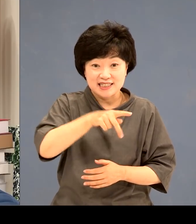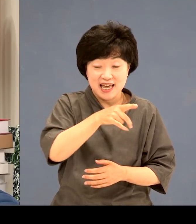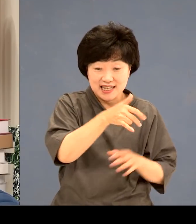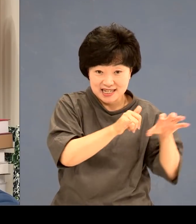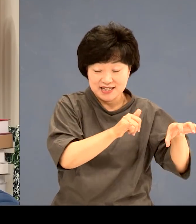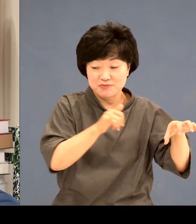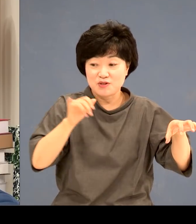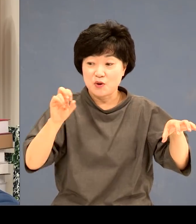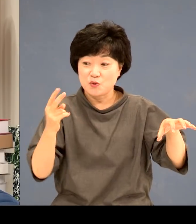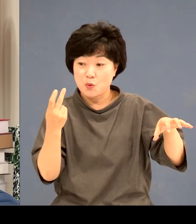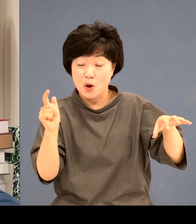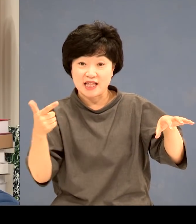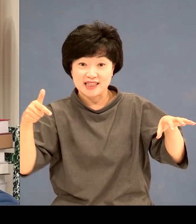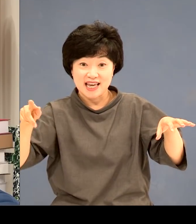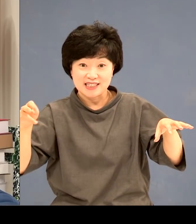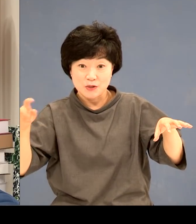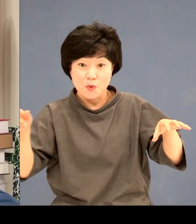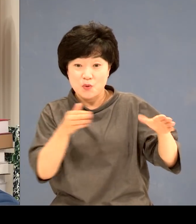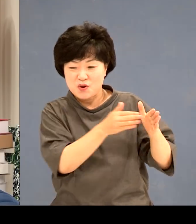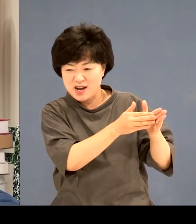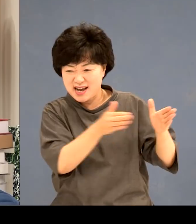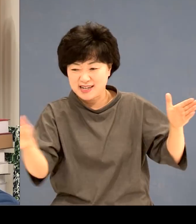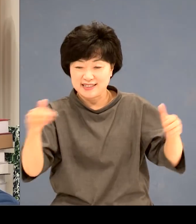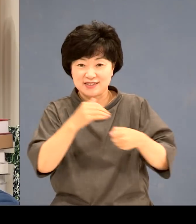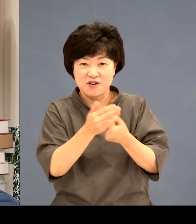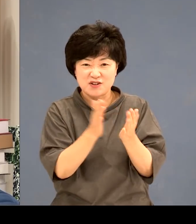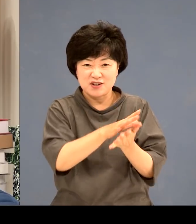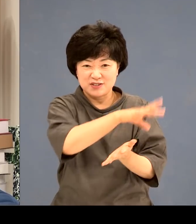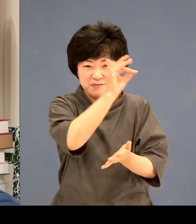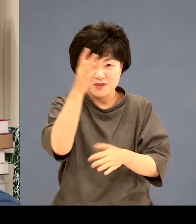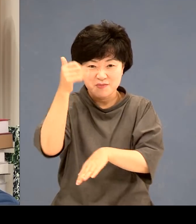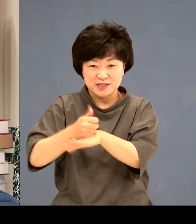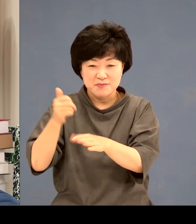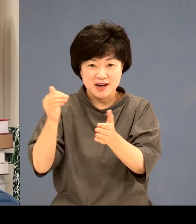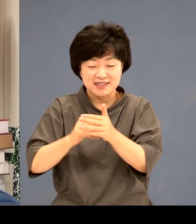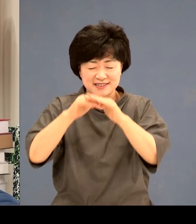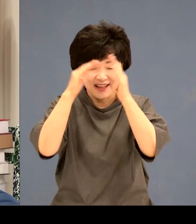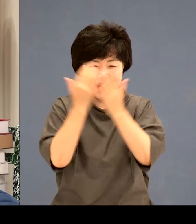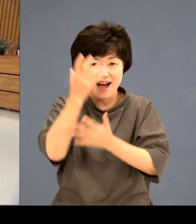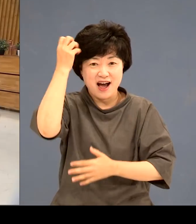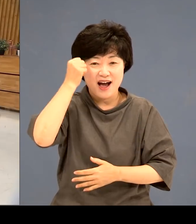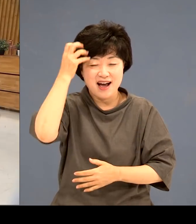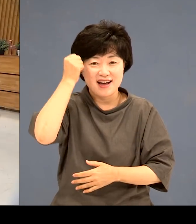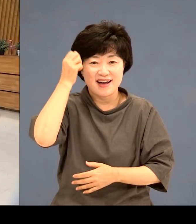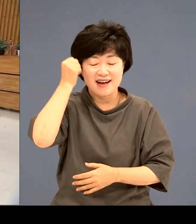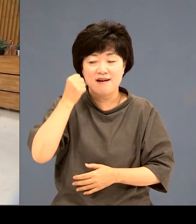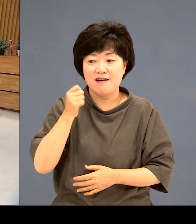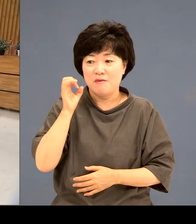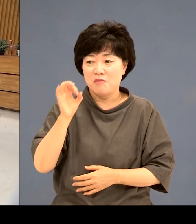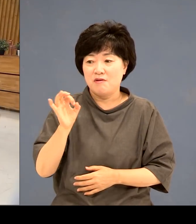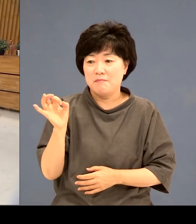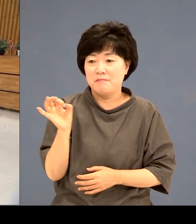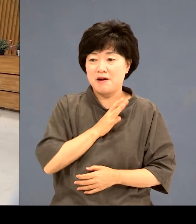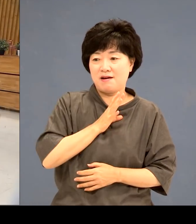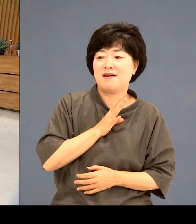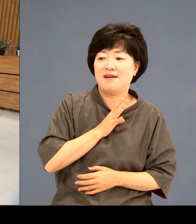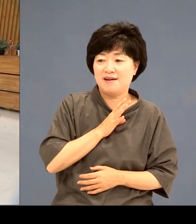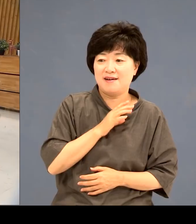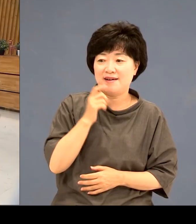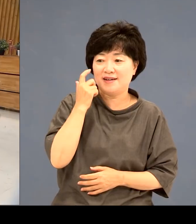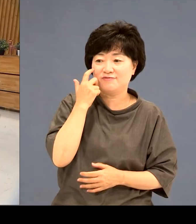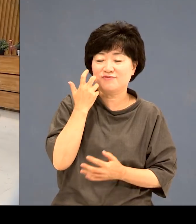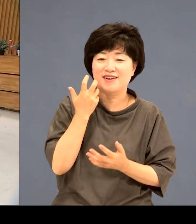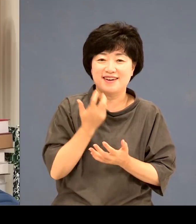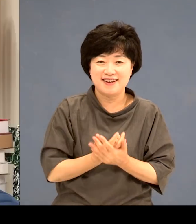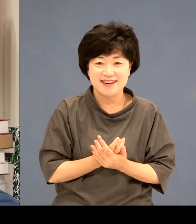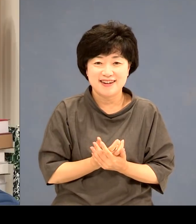그러니까 이분들이 창세기부터 요한계시록까지 그 연세가 있으신 분들이 그 성경을 다 암송하세요. 네. 그때